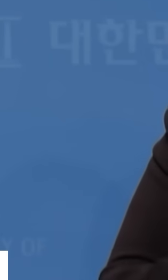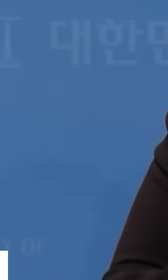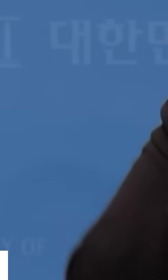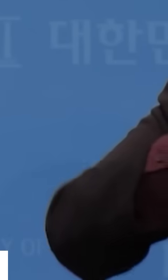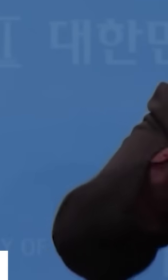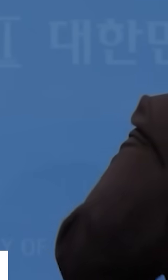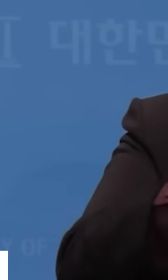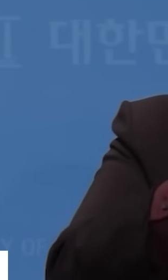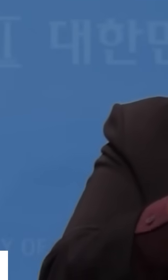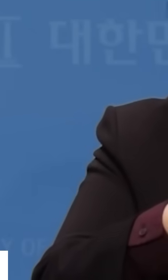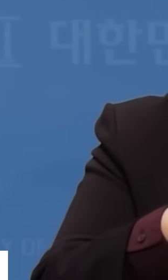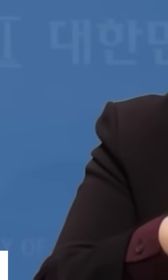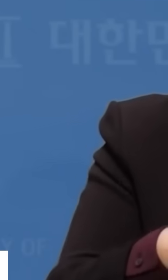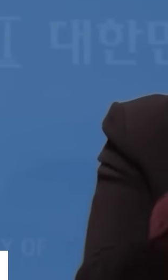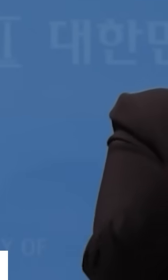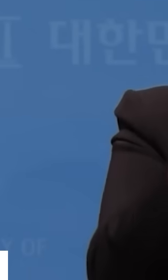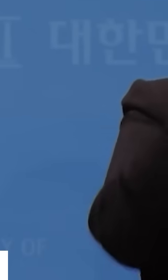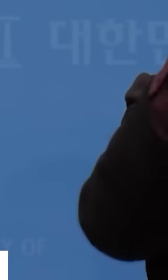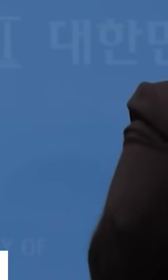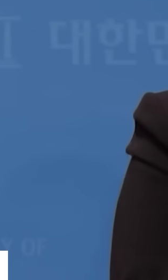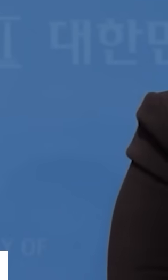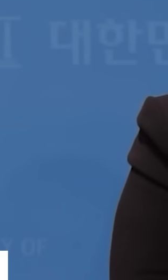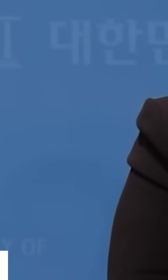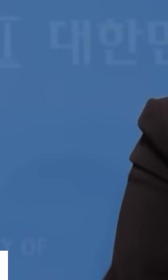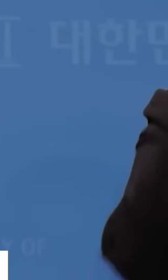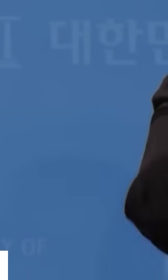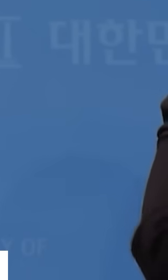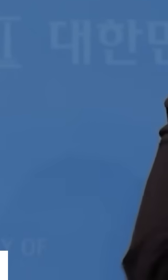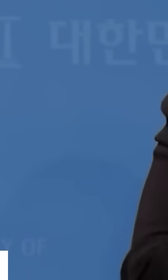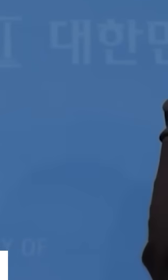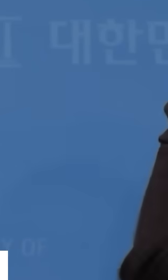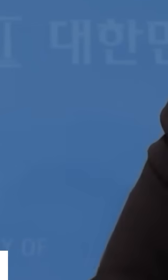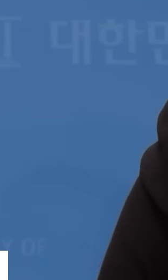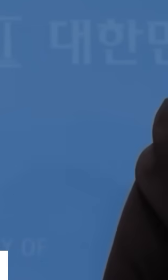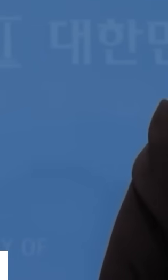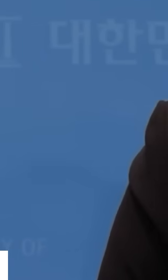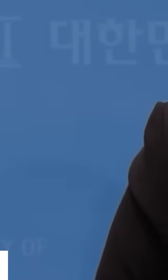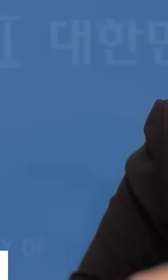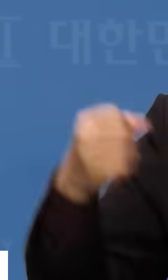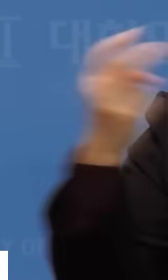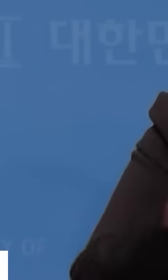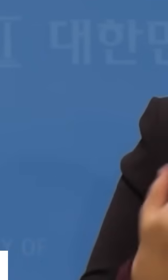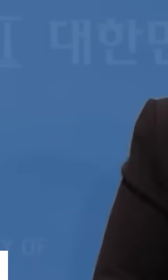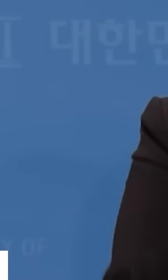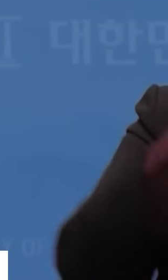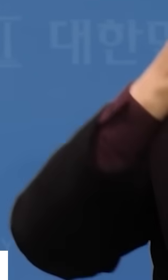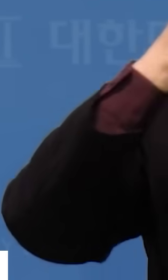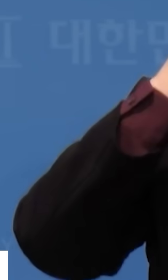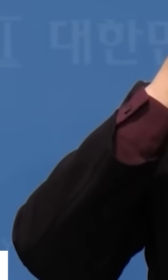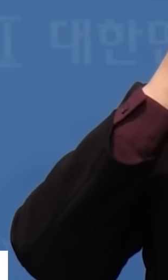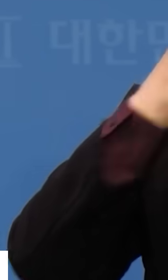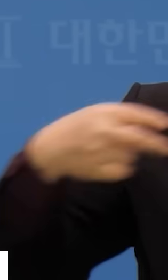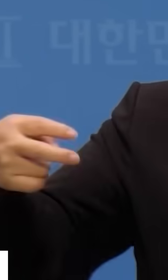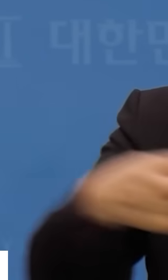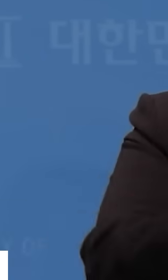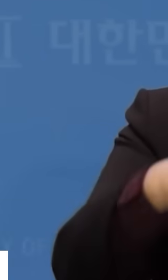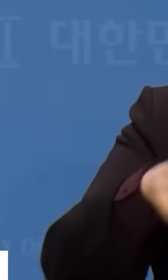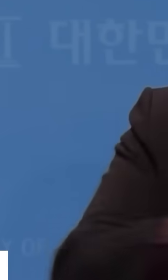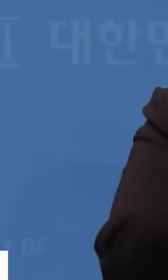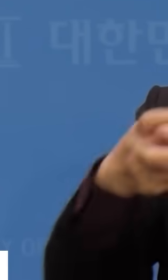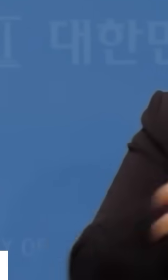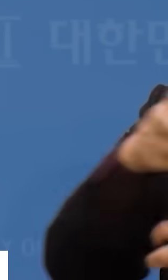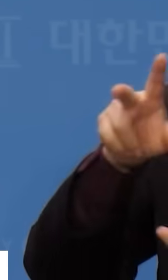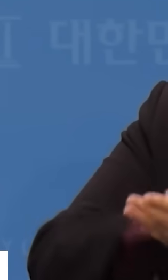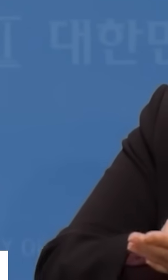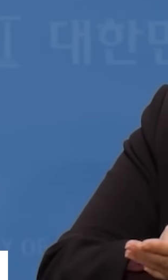하느라 영끌족의 무덤이 되어버린 주거 현실, 그리고 발전 없이 계속 얽혀있는 교통 상황,